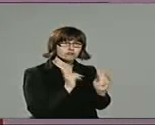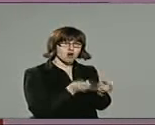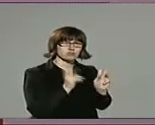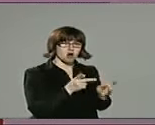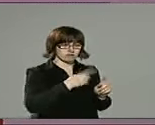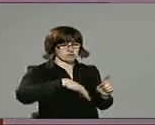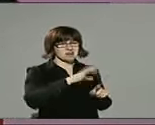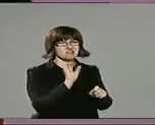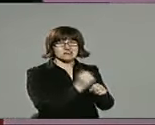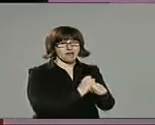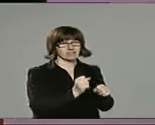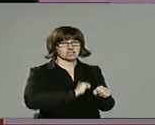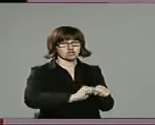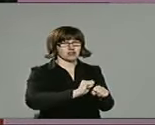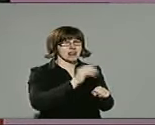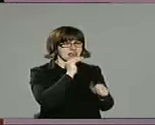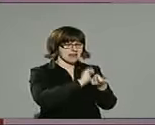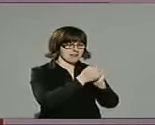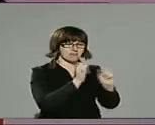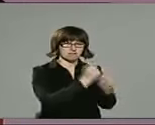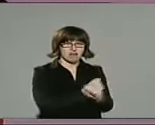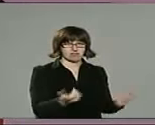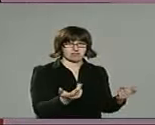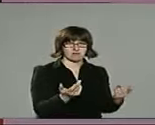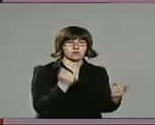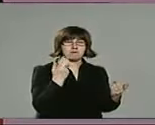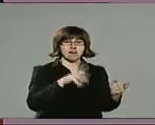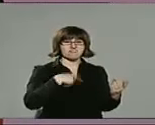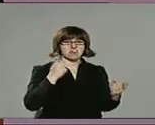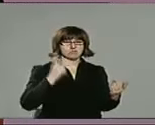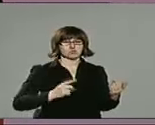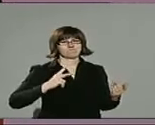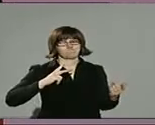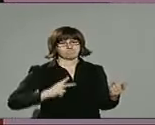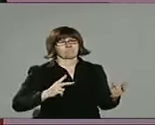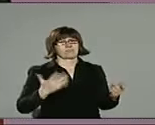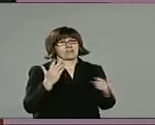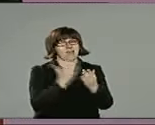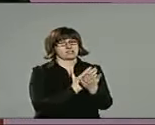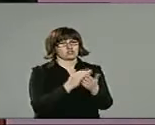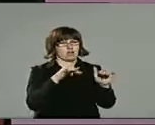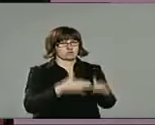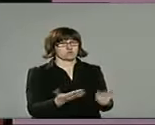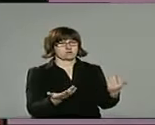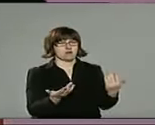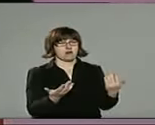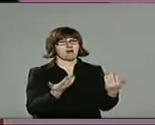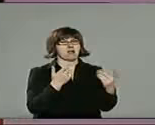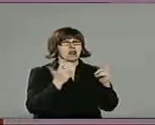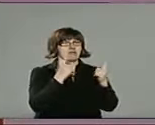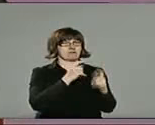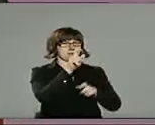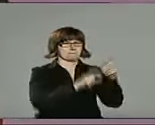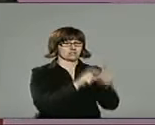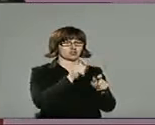Dinge nicht oder nicht schnell genug ändern. Und manchmal müssen wir sogar trotzdem Entscheidungen treffen, die das Leben